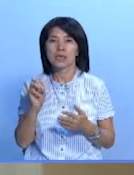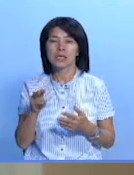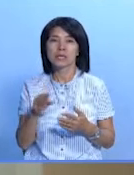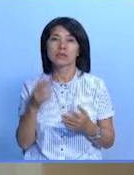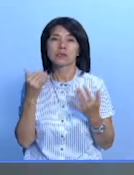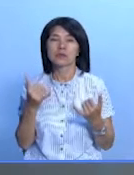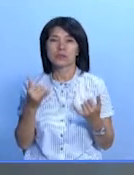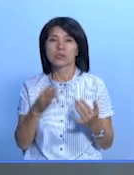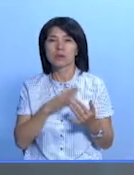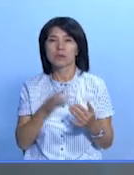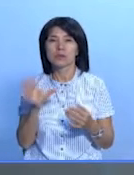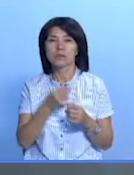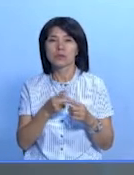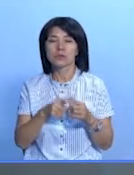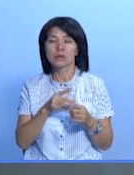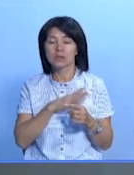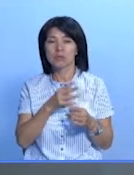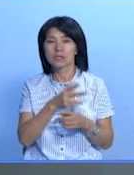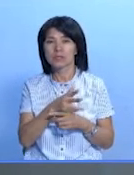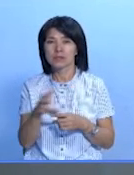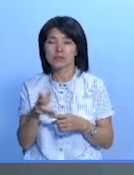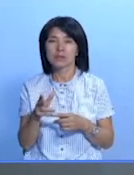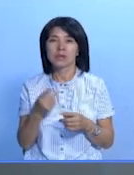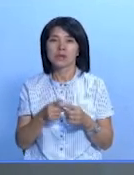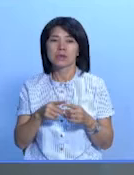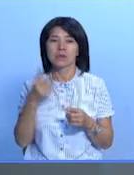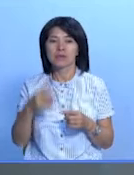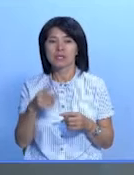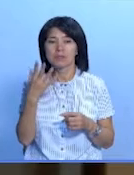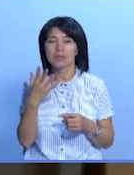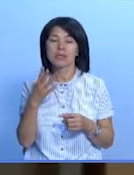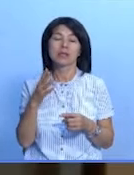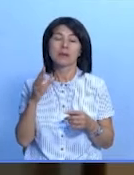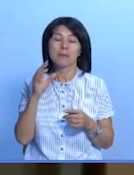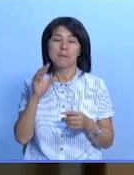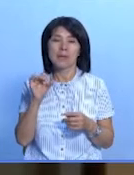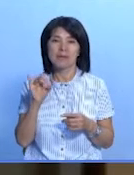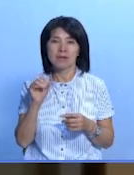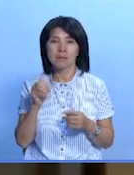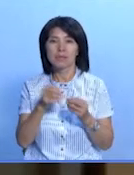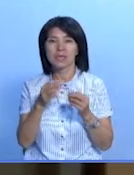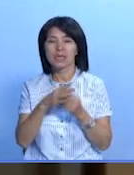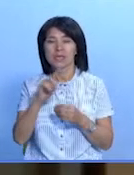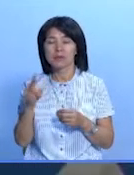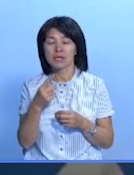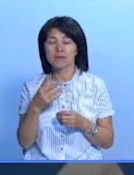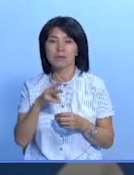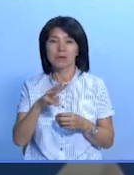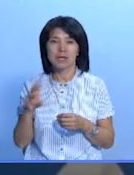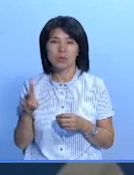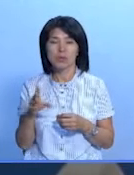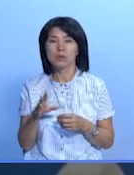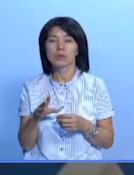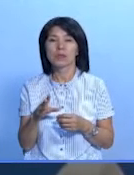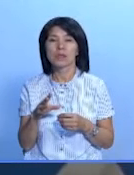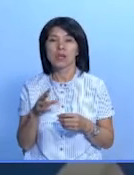пример, мол, станция скорой медицинской помощи «Семея» провела конкурс на покупку 25 аппаратов ИВЛ за 15,5 миллионов, то есть по 620 тысяч тенге каждый,